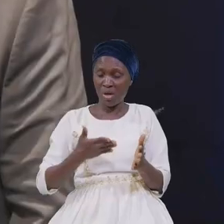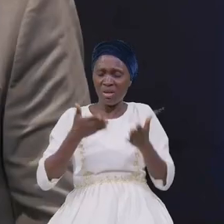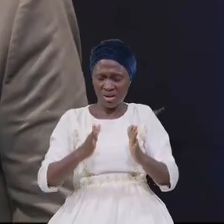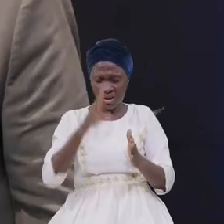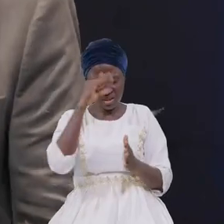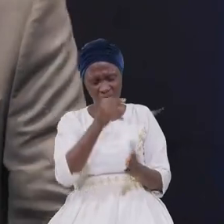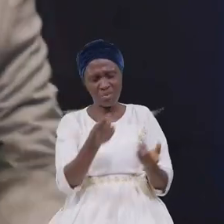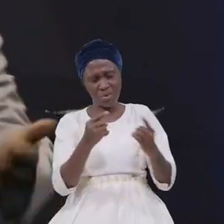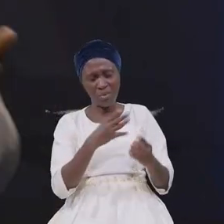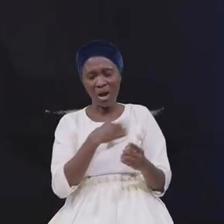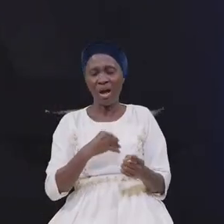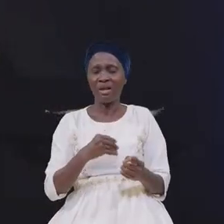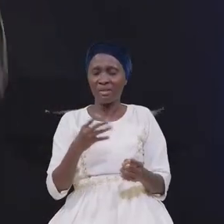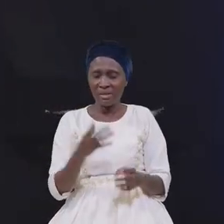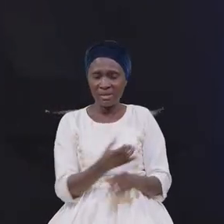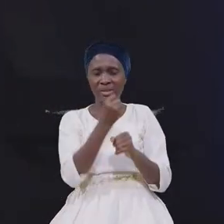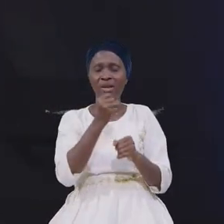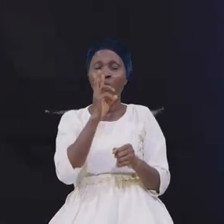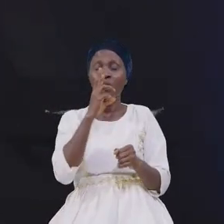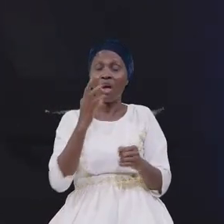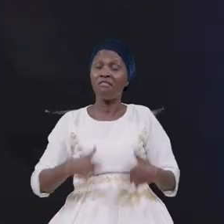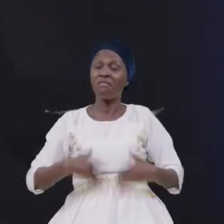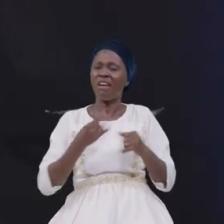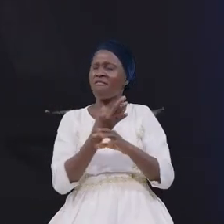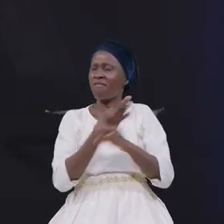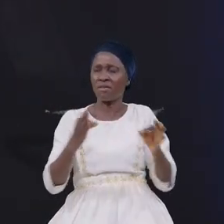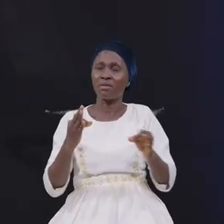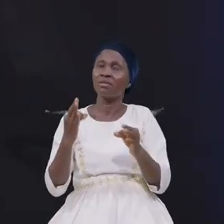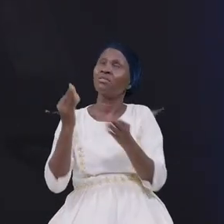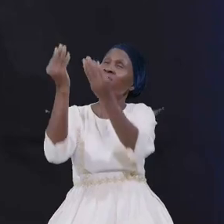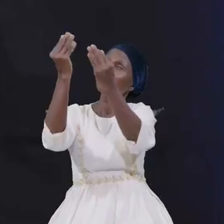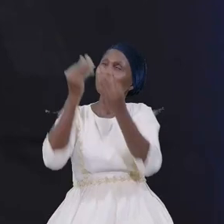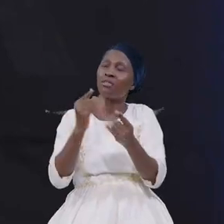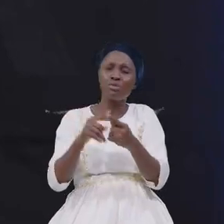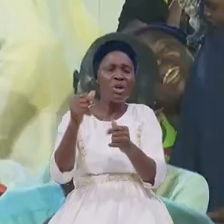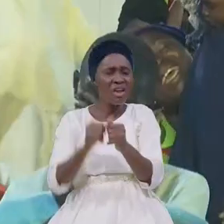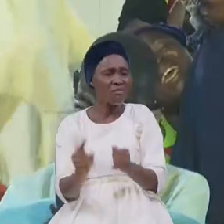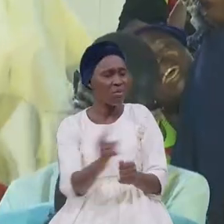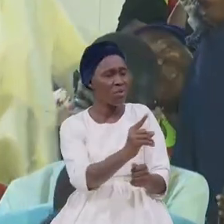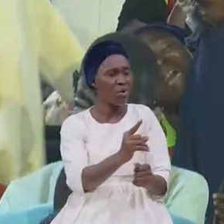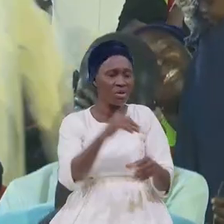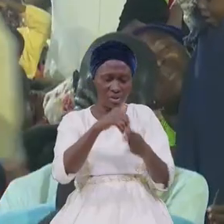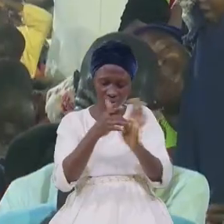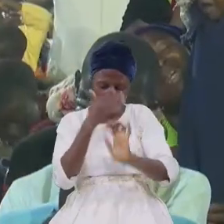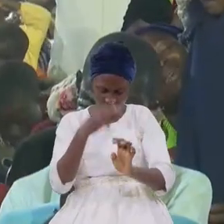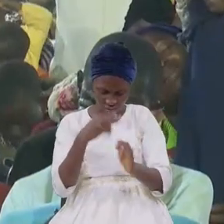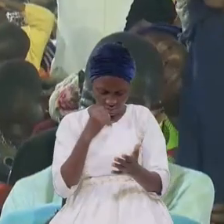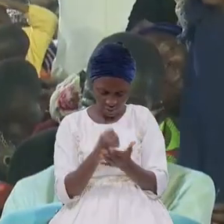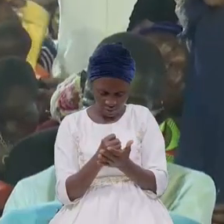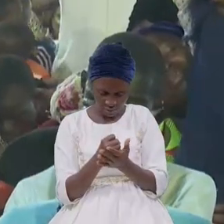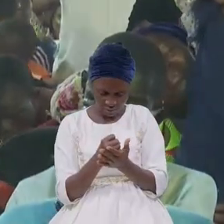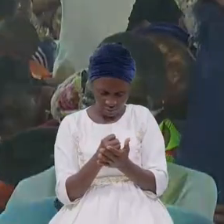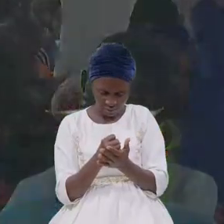prenne de l'eau de vie gratuitement. Donne cela à tout le monde au nom de Jésus-Christ.